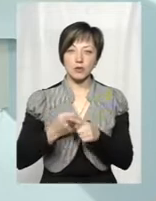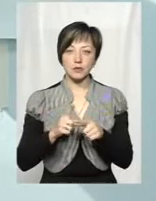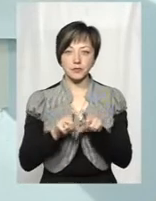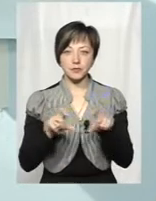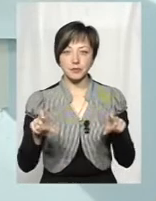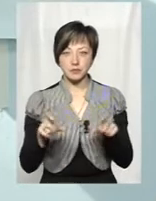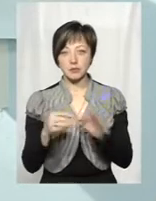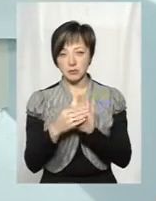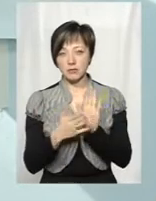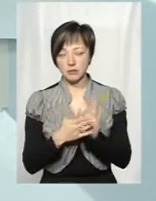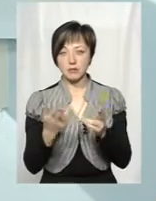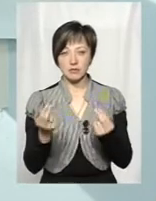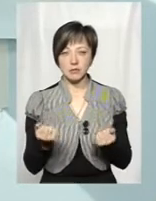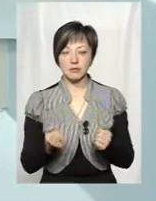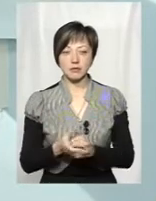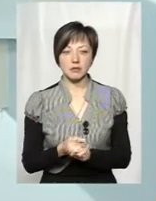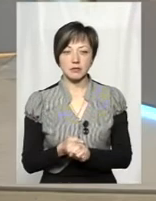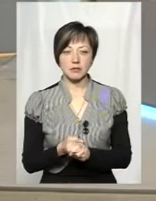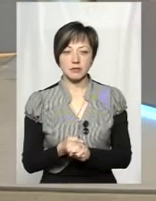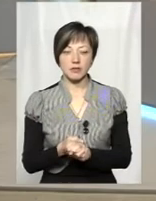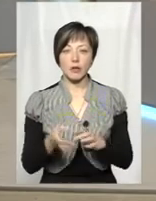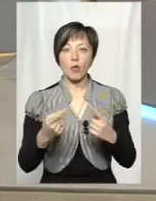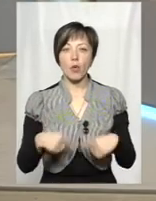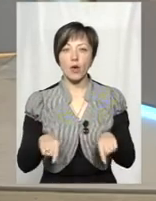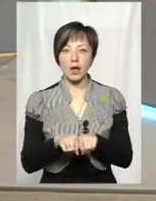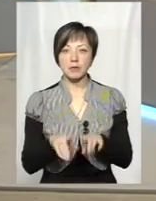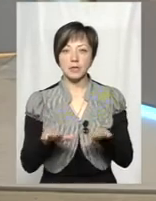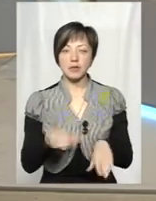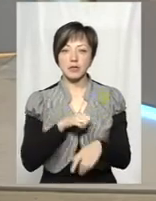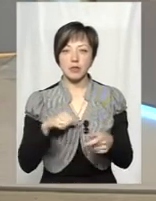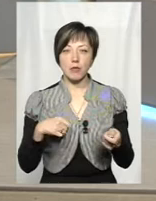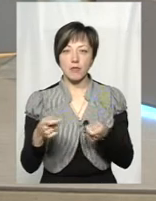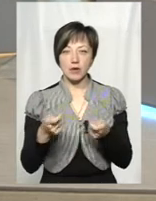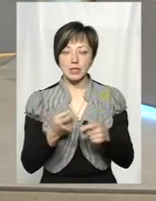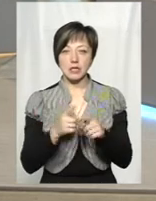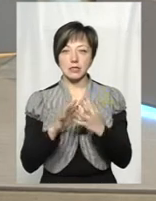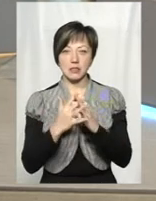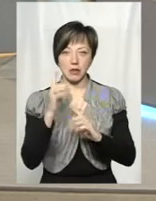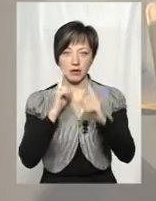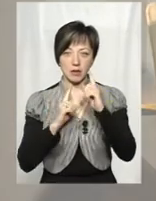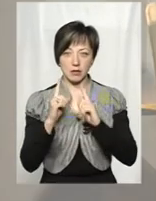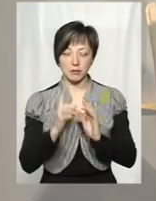Там прописано. І хто? Орган місцевого самоврядування. В даному випадку це сільська рада.